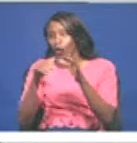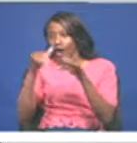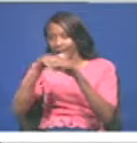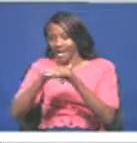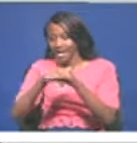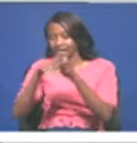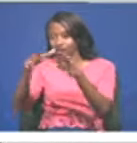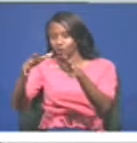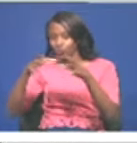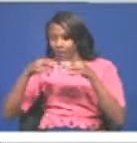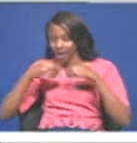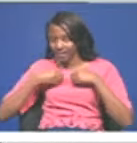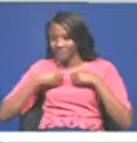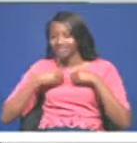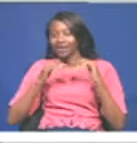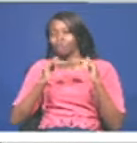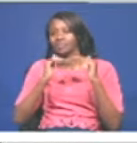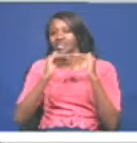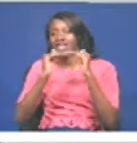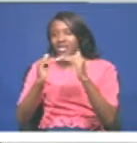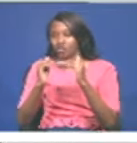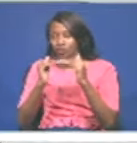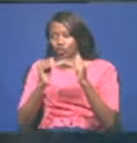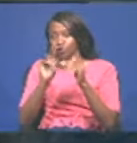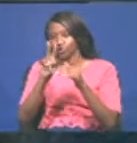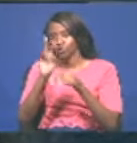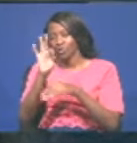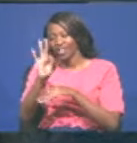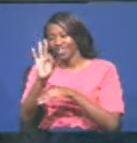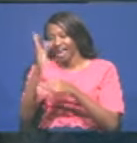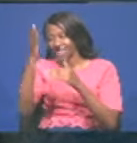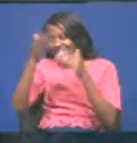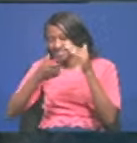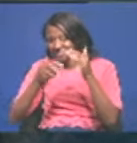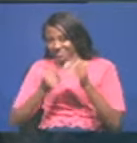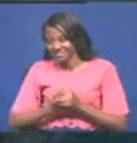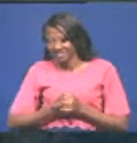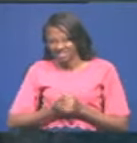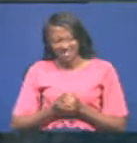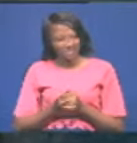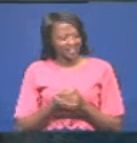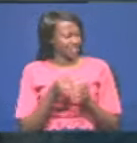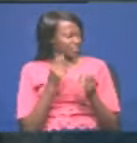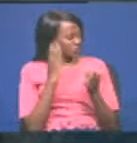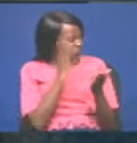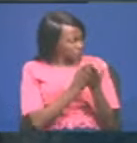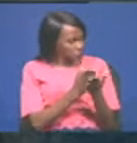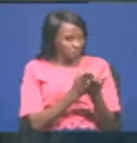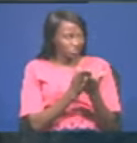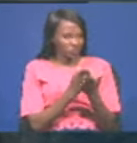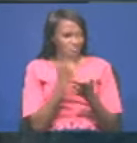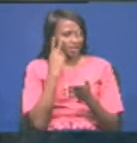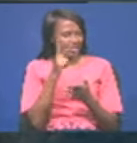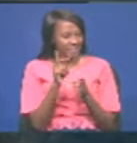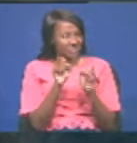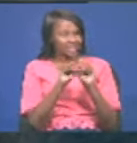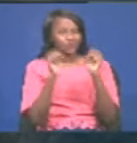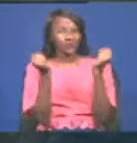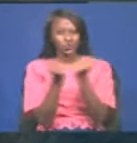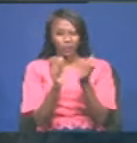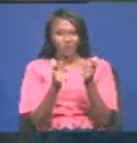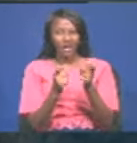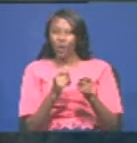kuhaiza kuafiki ile usawa wa kijinsia ambapo imekuwa. Kweli, lakini naona hisia nyingi pale kwenye mitandao ya kijamii, wanaweza kusema